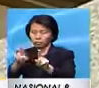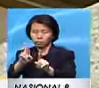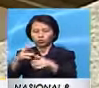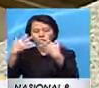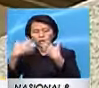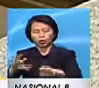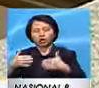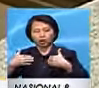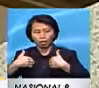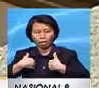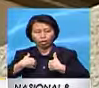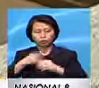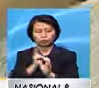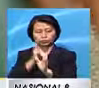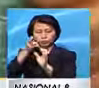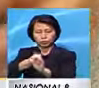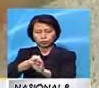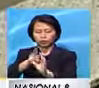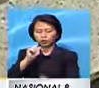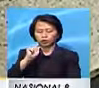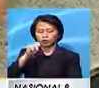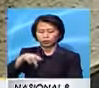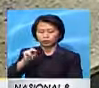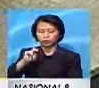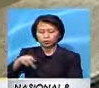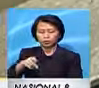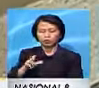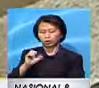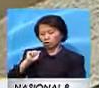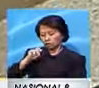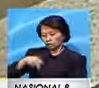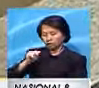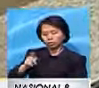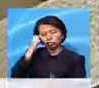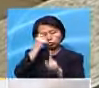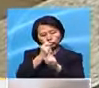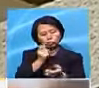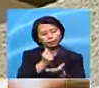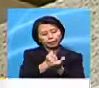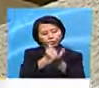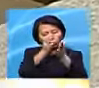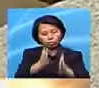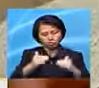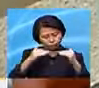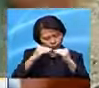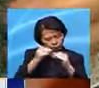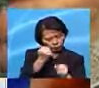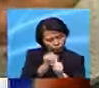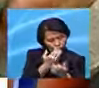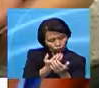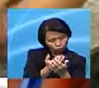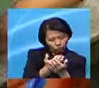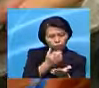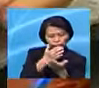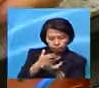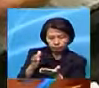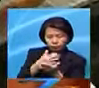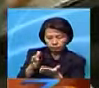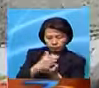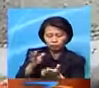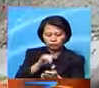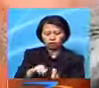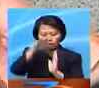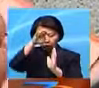daripadanya adalah yang menyertai PPK PPK bertujuan membantu peserta menstabilkan kembali kewangan mereka